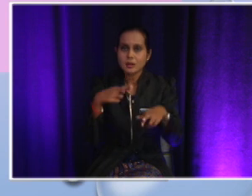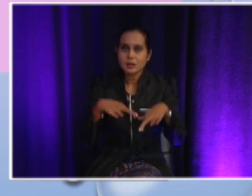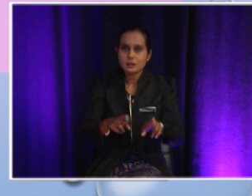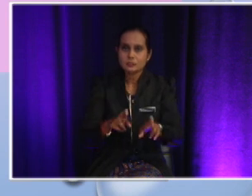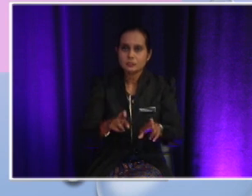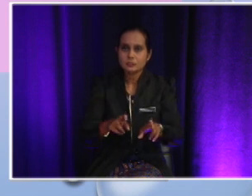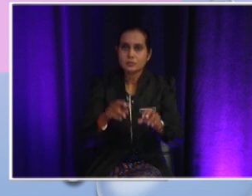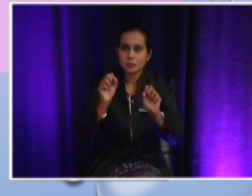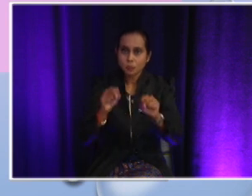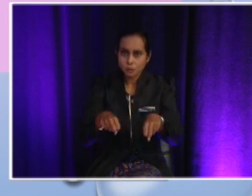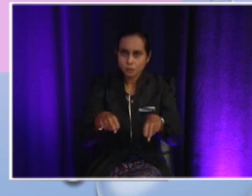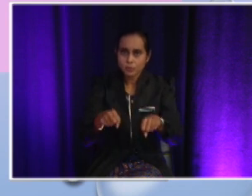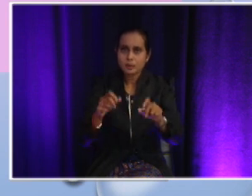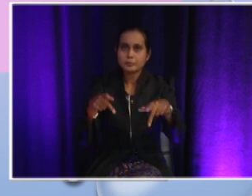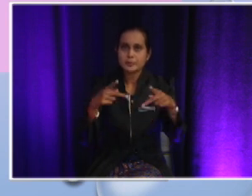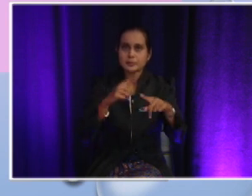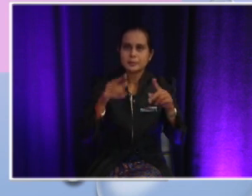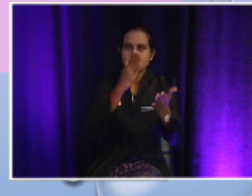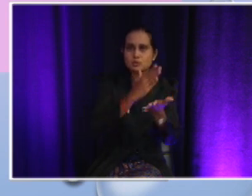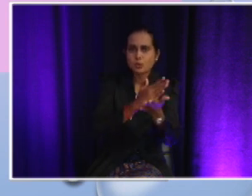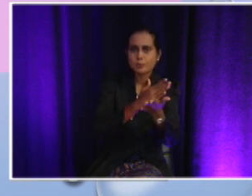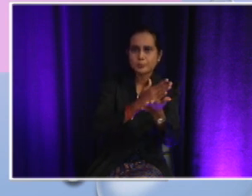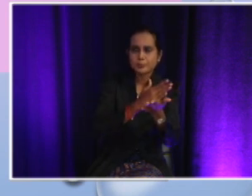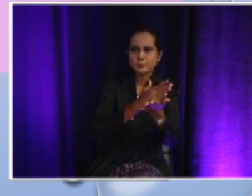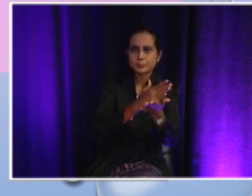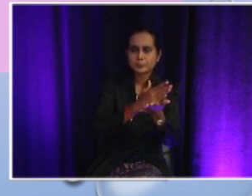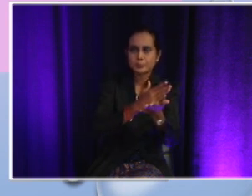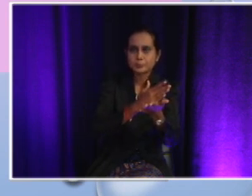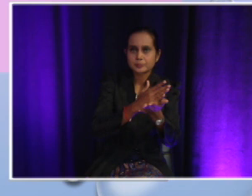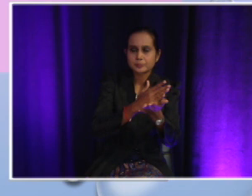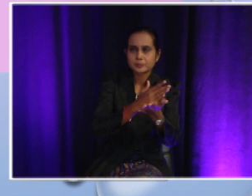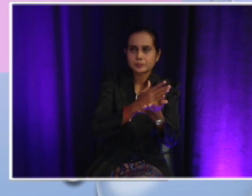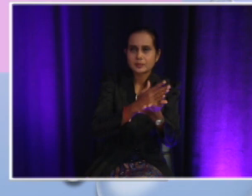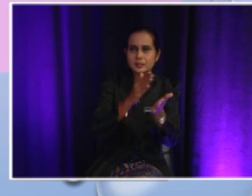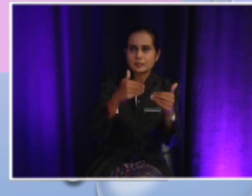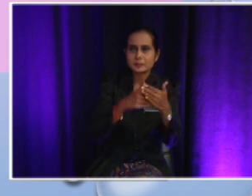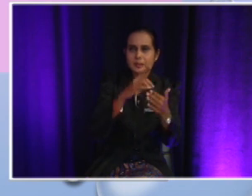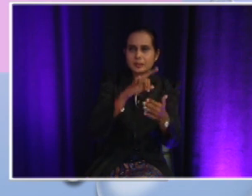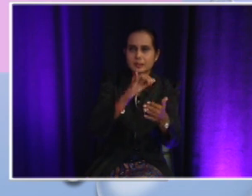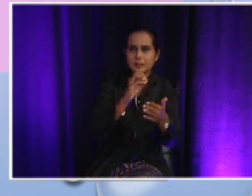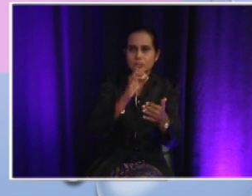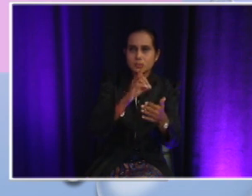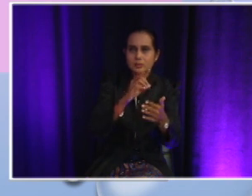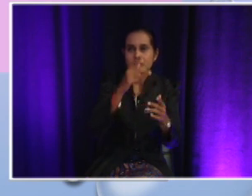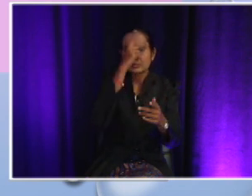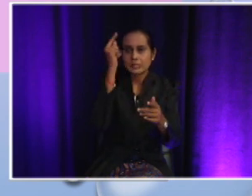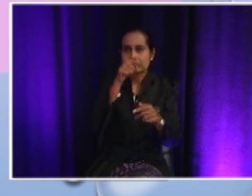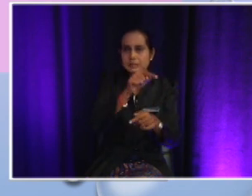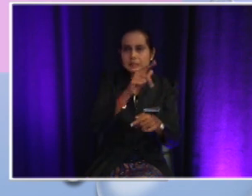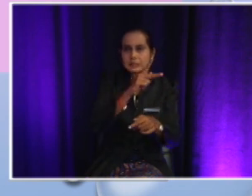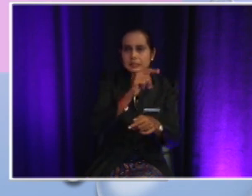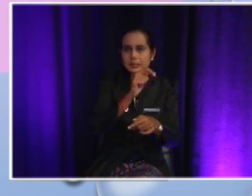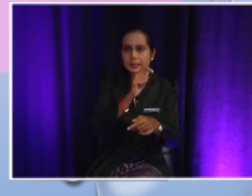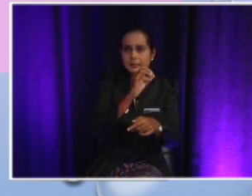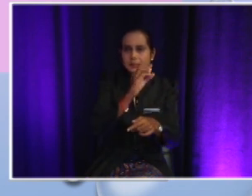Dan arus boleh pergi stop kat sini saja. Ke diod 2, cikgu. Ya, ke diod 2 ni. Sini saja sebab ini adalah katot. Katot negatif, anode ni